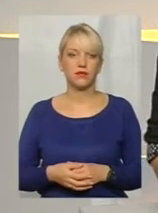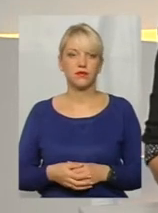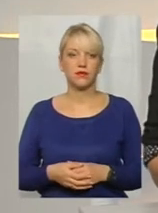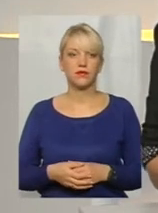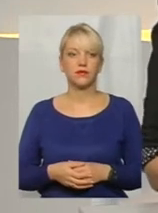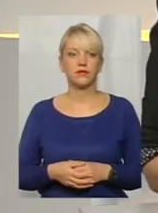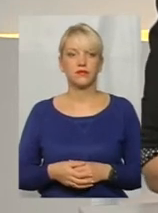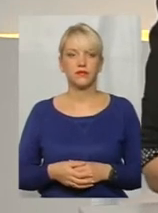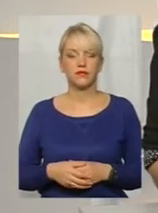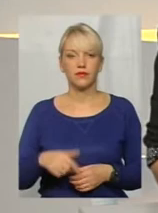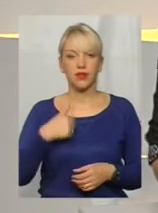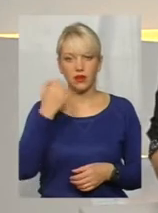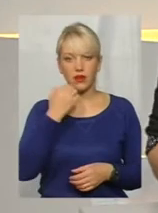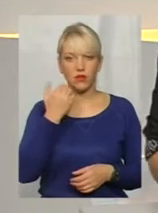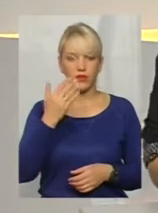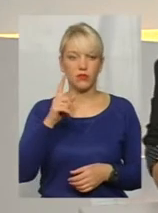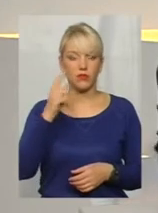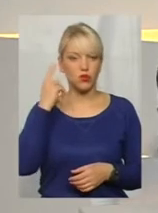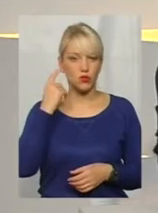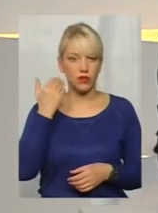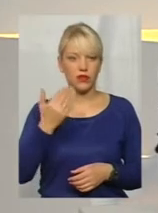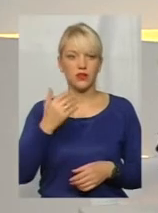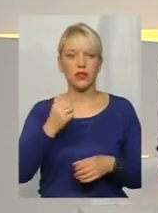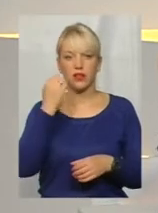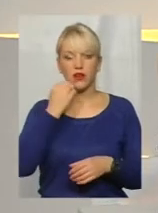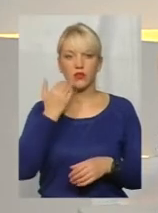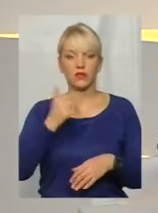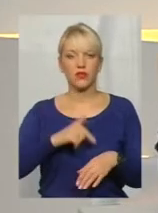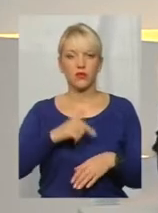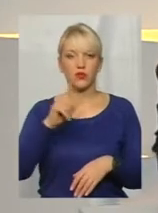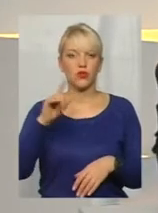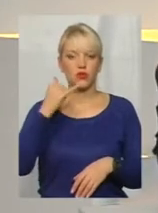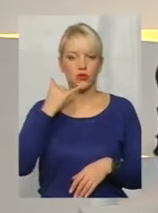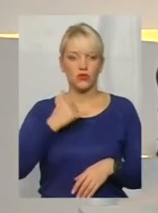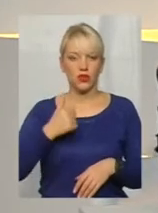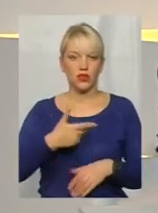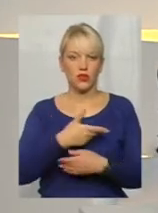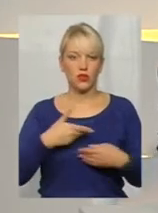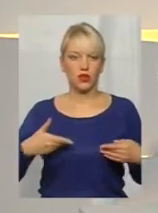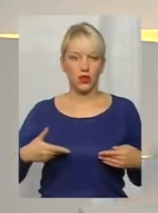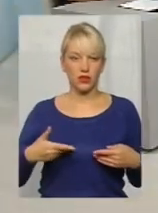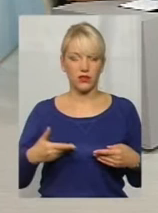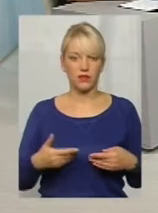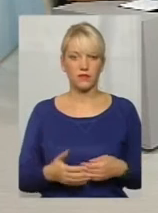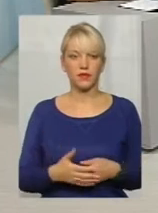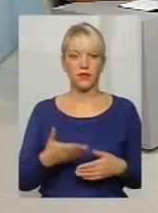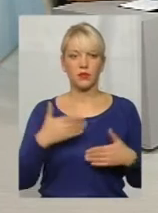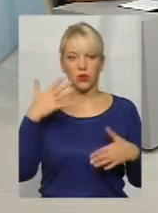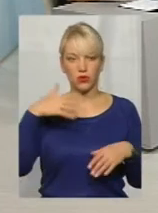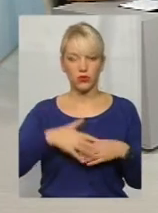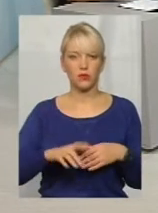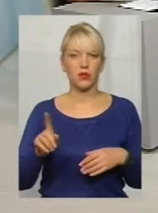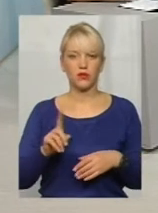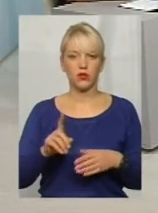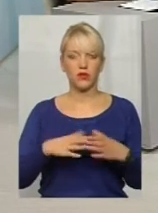Я дякую, ми вас почули. Дякую за ваші емоції, за те, що дозвонились до нас. І ми розуміємо, що